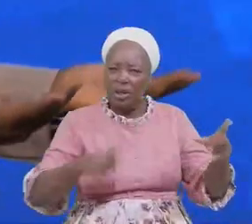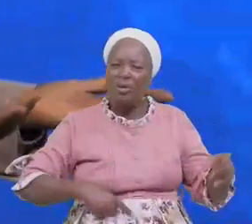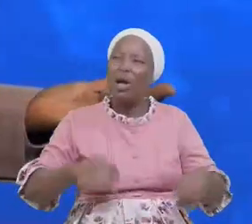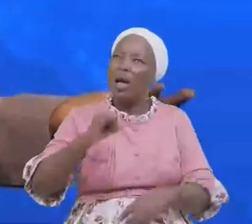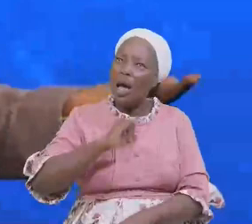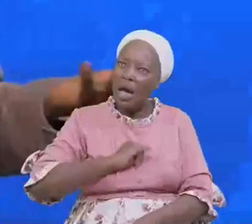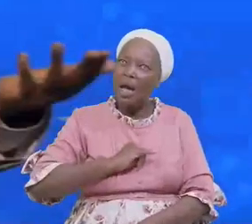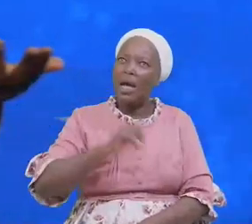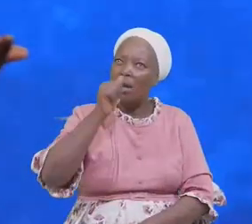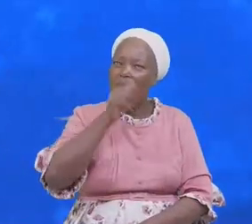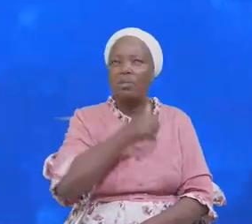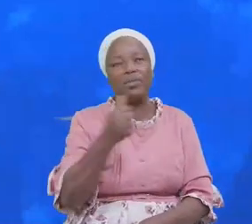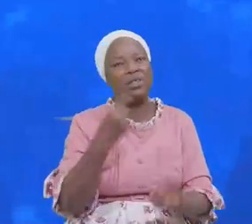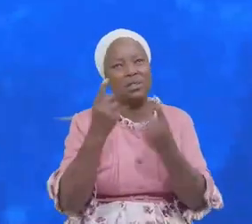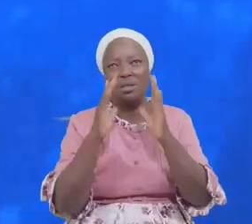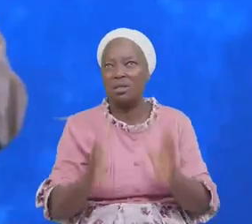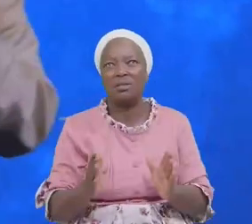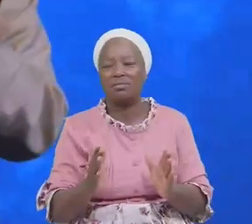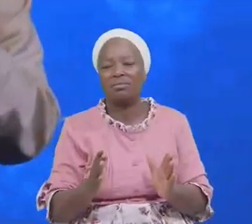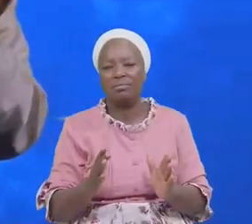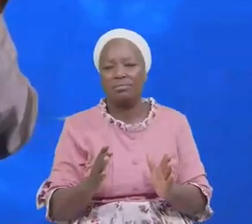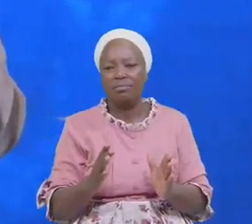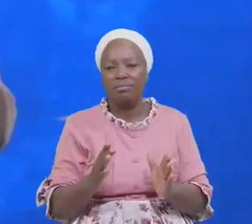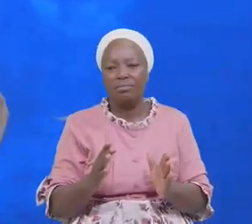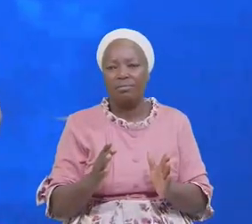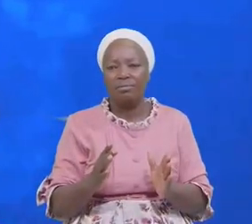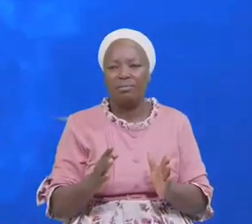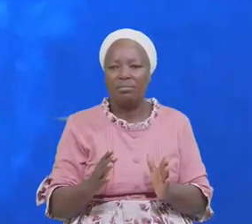Et quand tu viens devant le Seigneur en disant, je suis un pécheur,